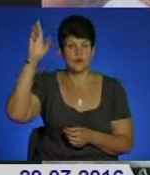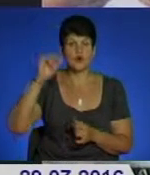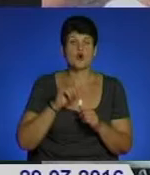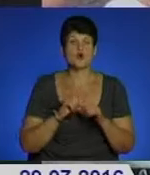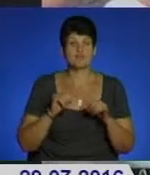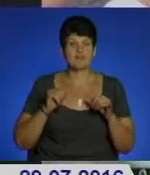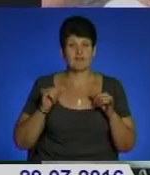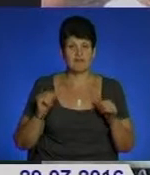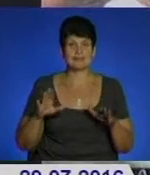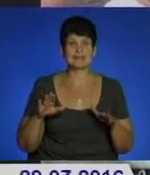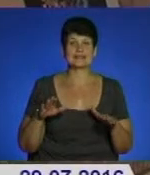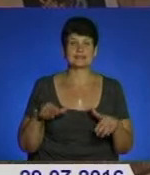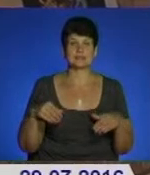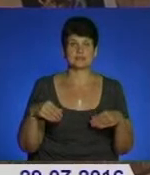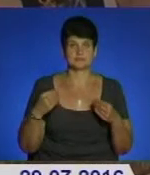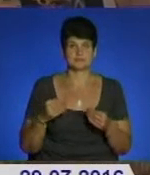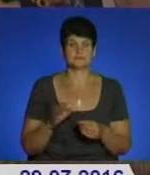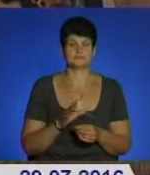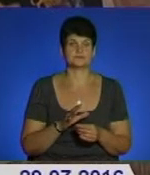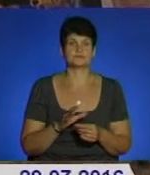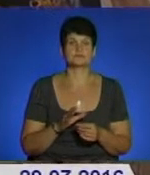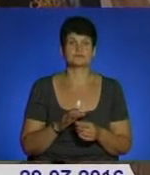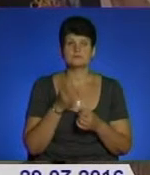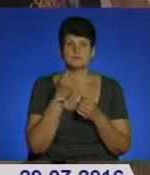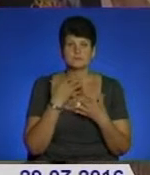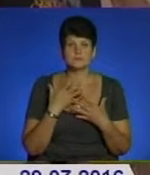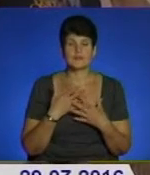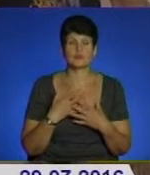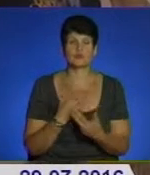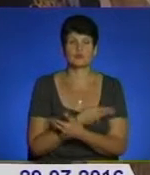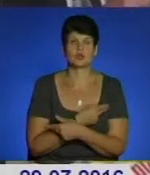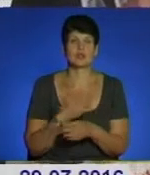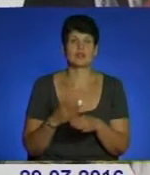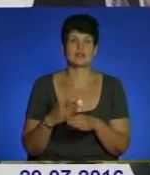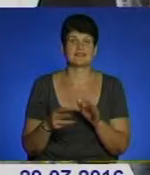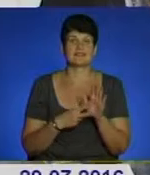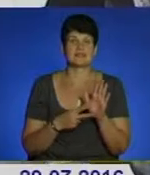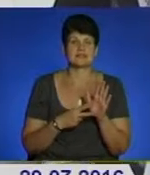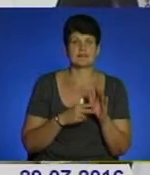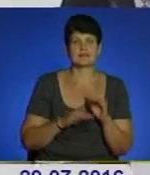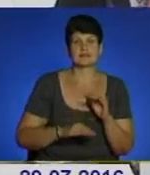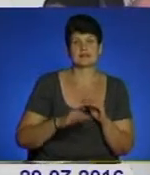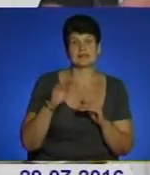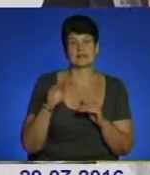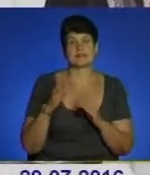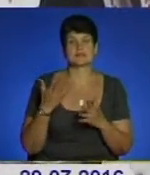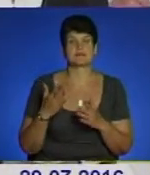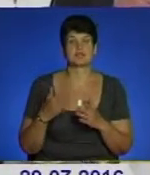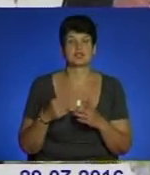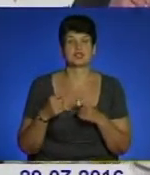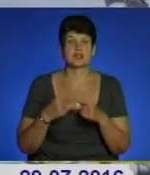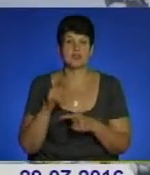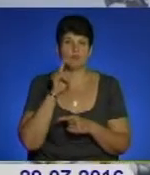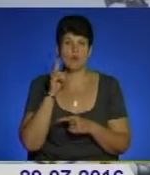повний колос. Футболки тематично поділив на 7 етапів. Від дитинства з безтурботністю, через